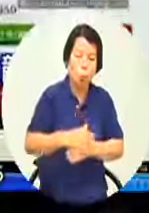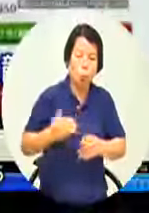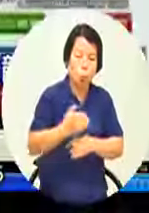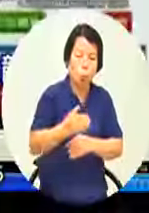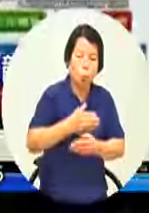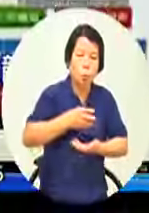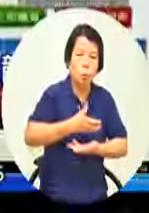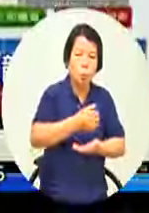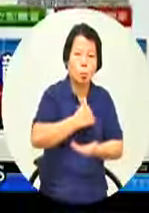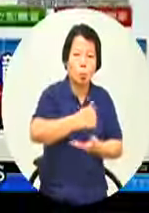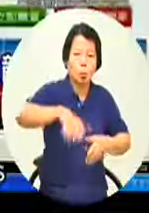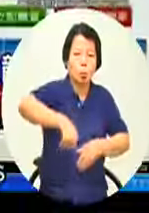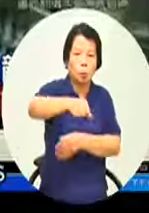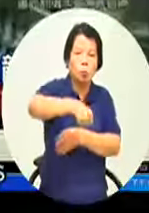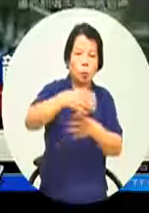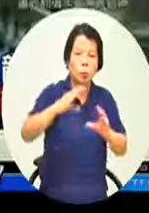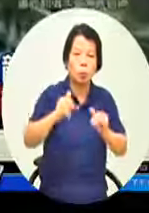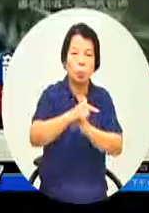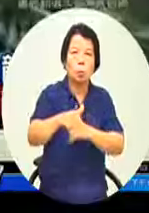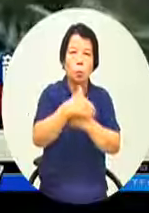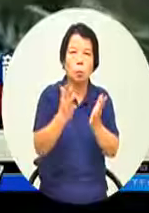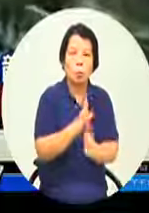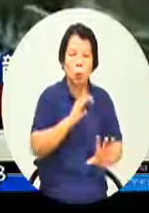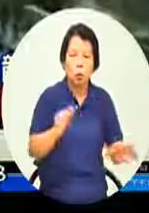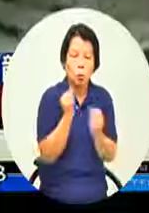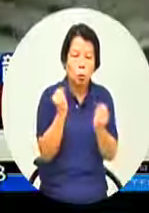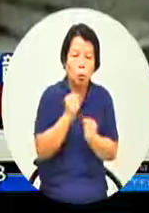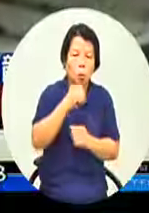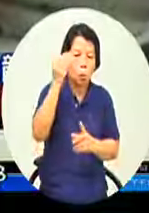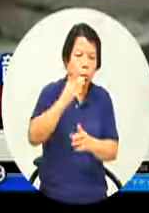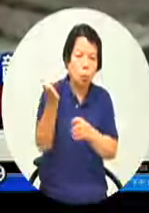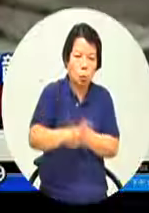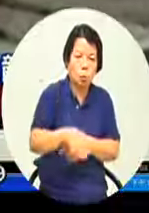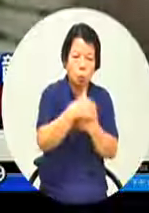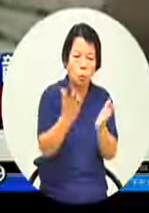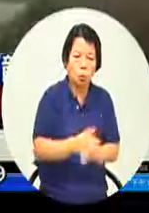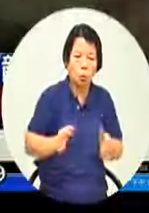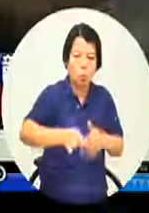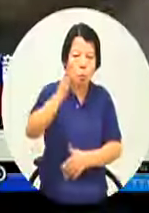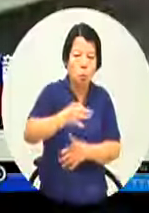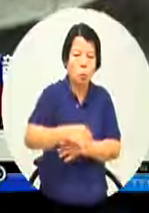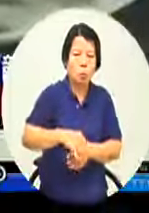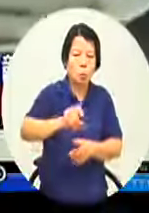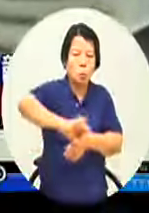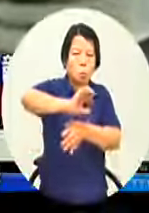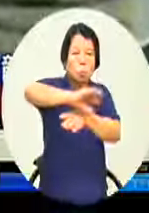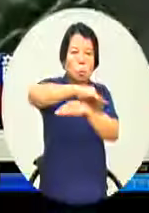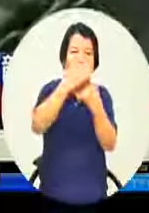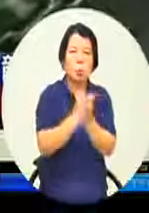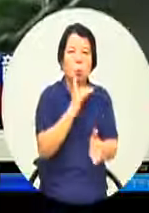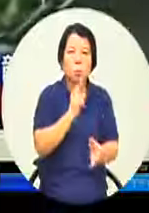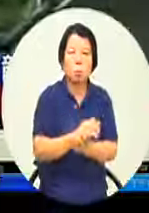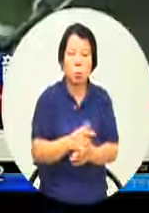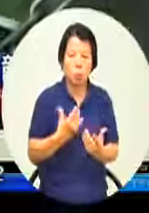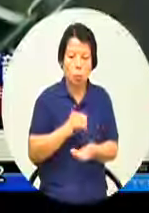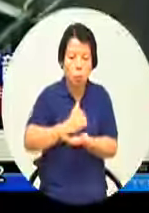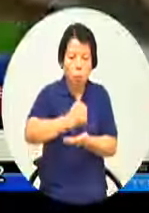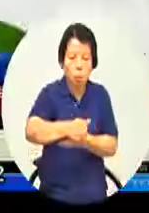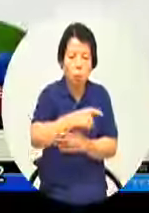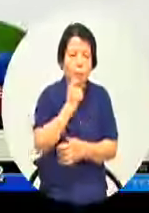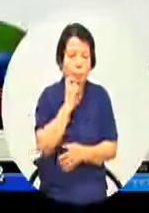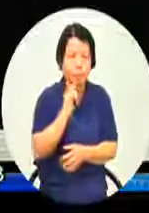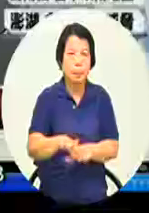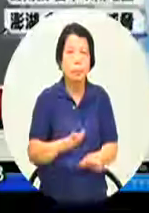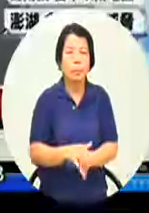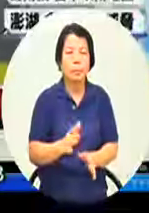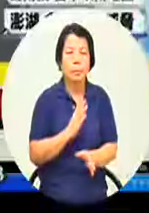躲不过这波帝王级寒流，九成冻死。这下不仅价格会翻涨，就连出货恐怕都成了大难题。